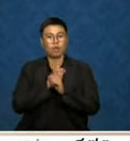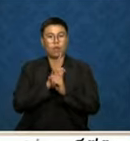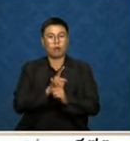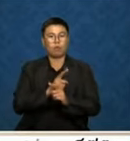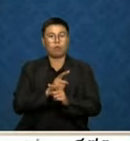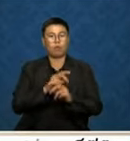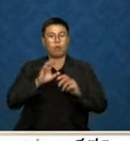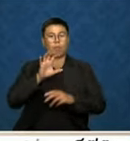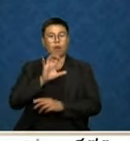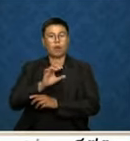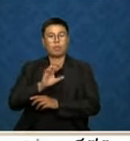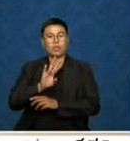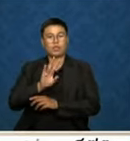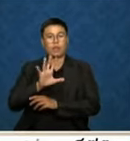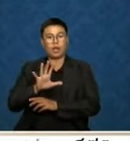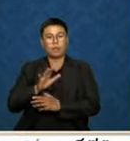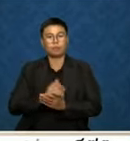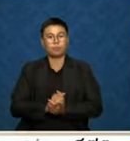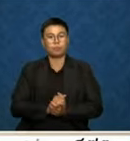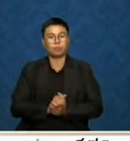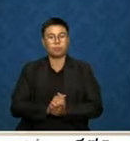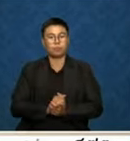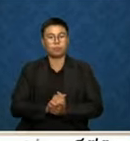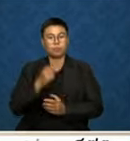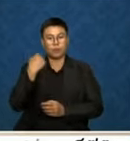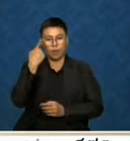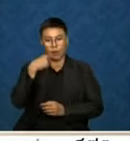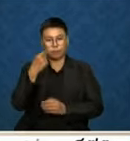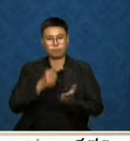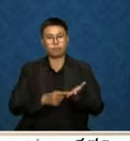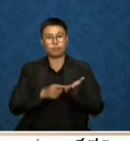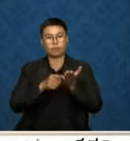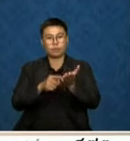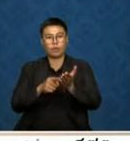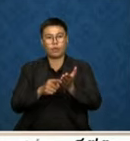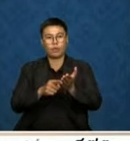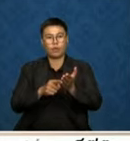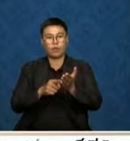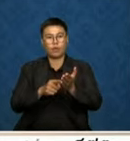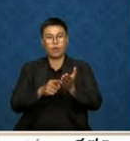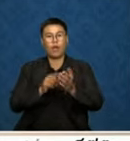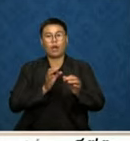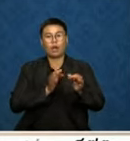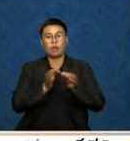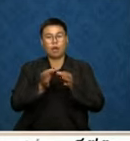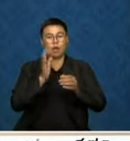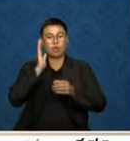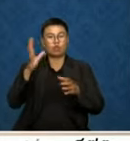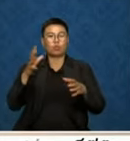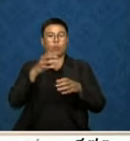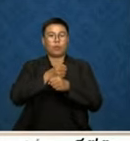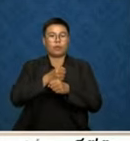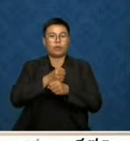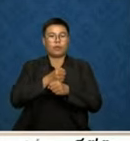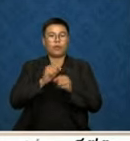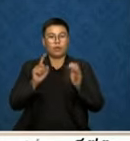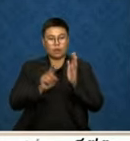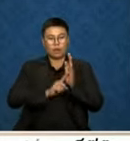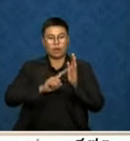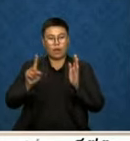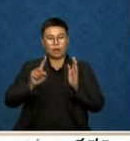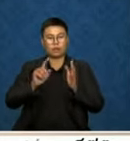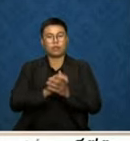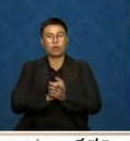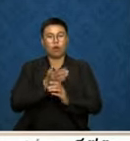ข้อบังคับข้อ75ผู้เสนอมีสิทธิ์อภิปรายสรุปนะครับได้อีก1ครั้ง